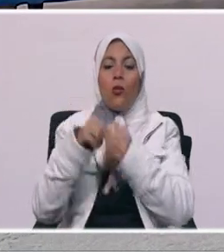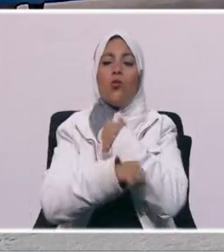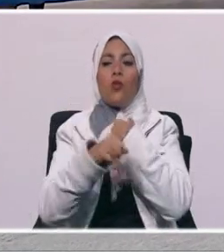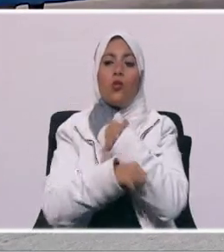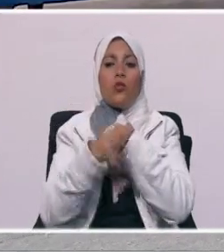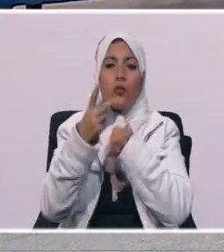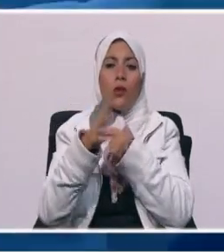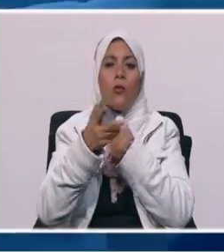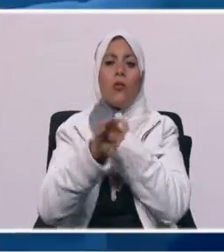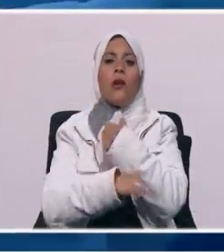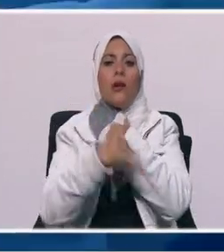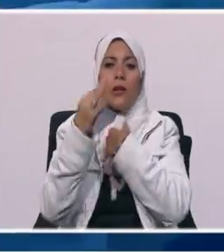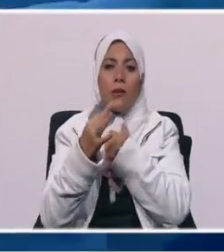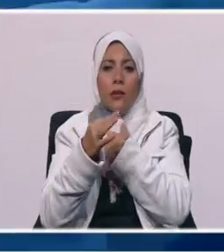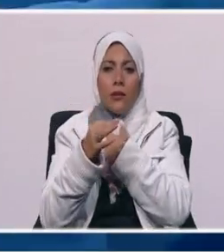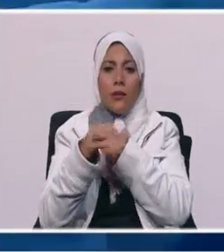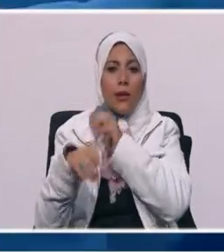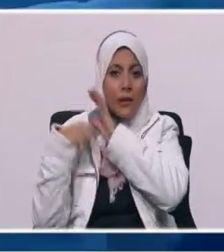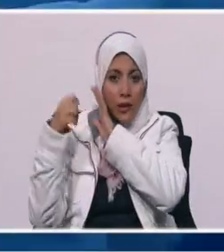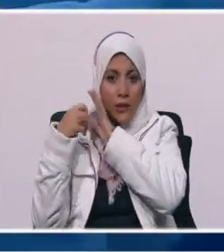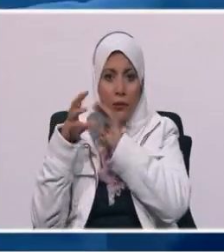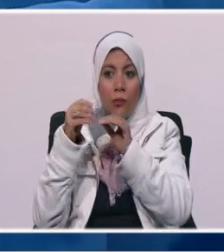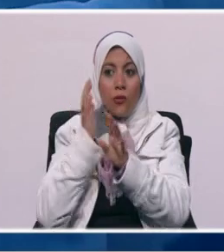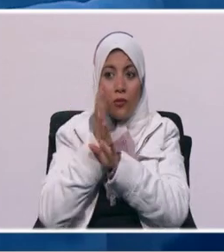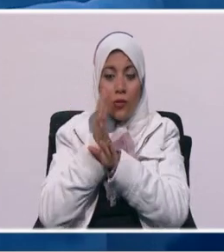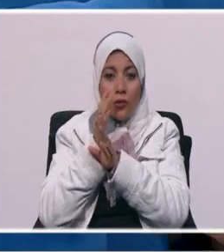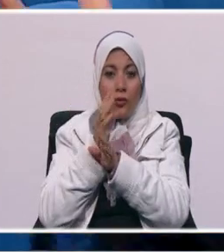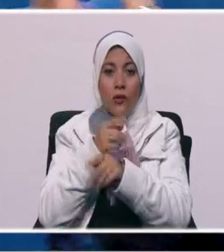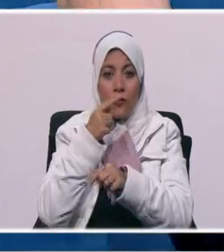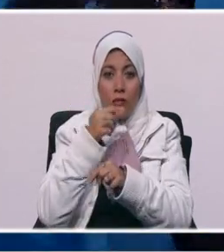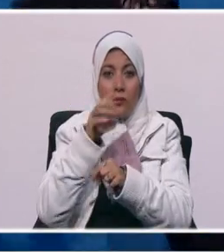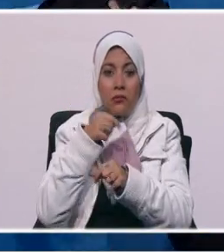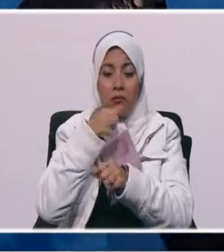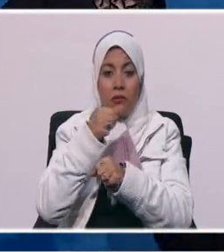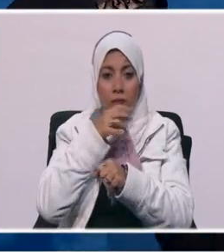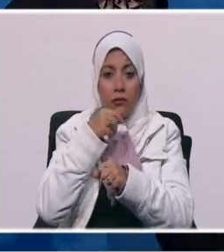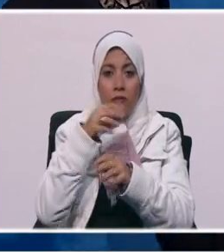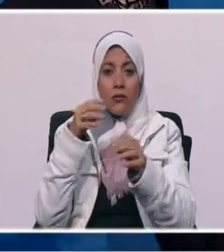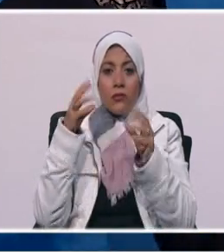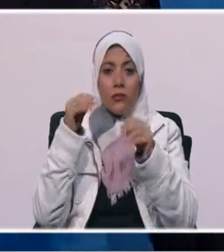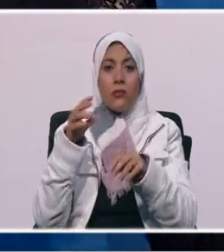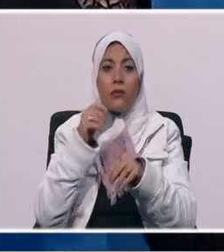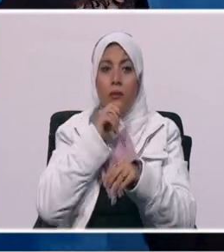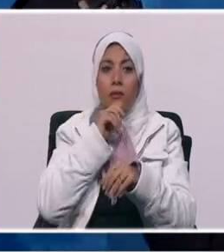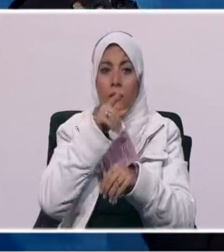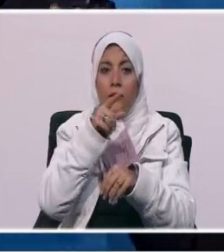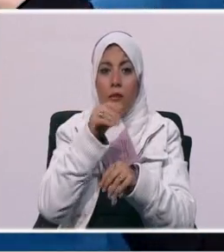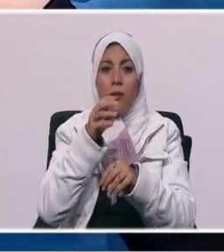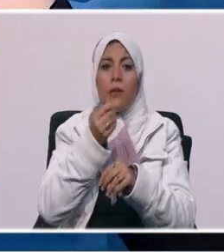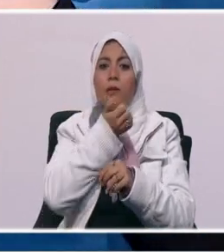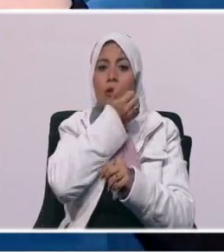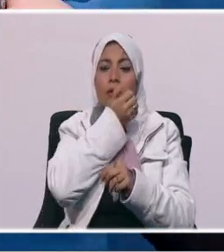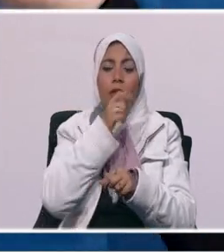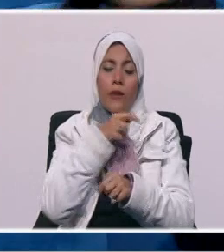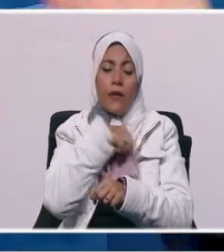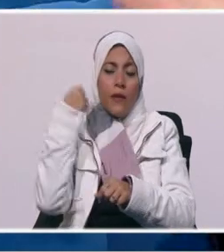او 3 اسابيع، بس المسلسل هتضطر انك تبقى رايح جاي وتفضل، زي ما حصل مثلا مؤخرا في سكر مر، اول